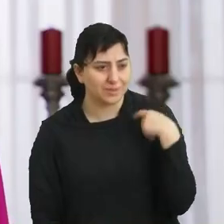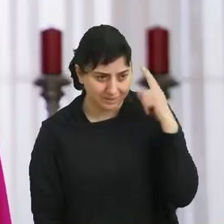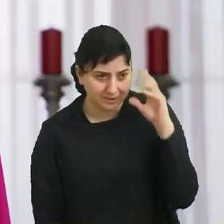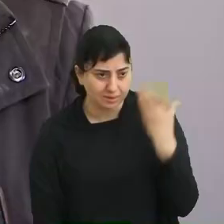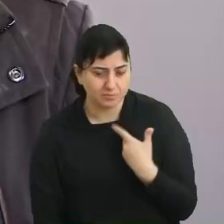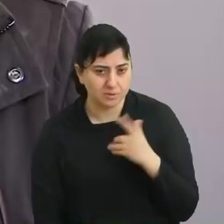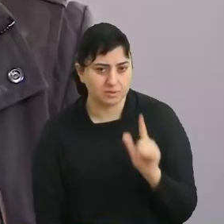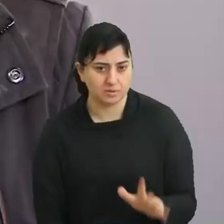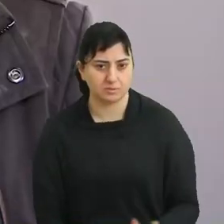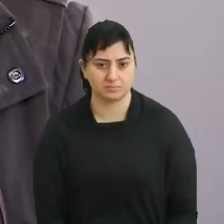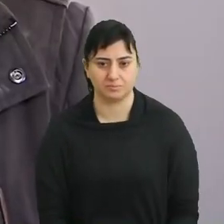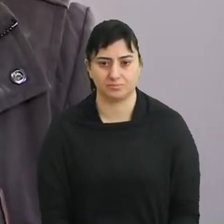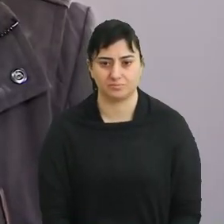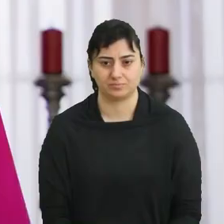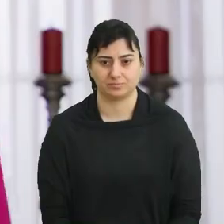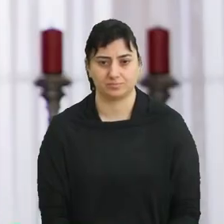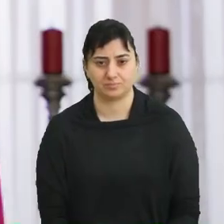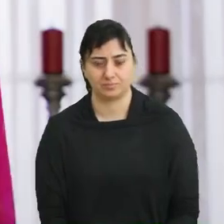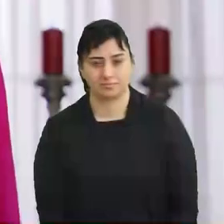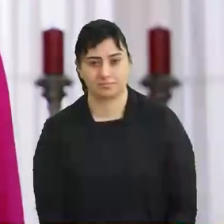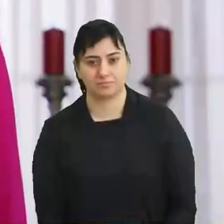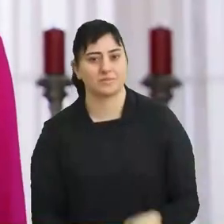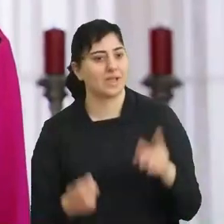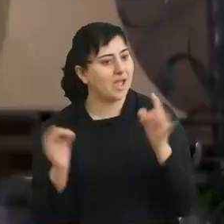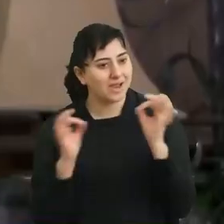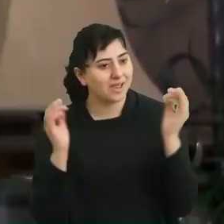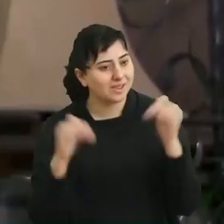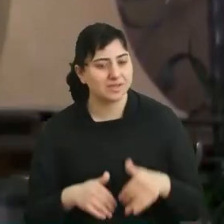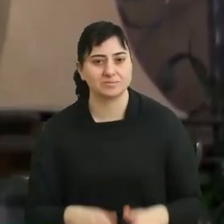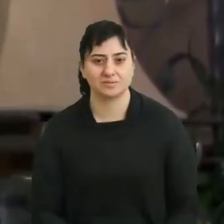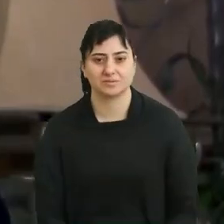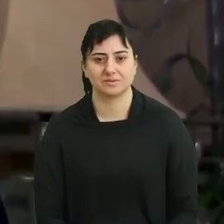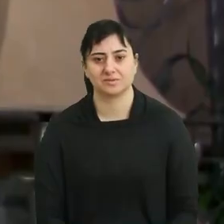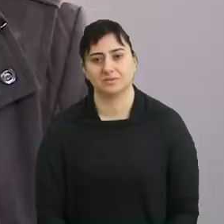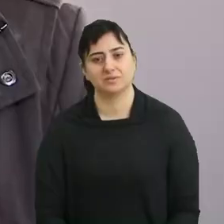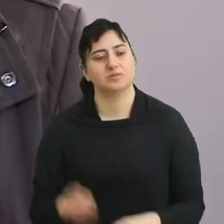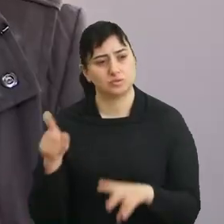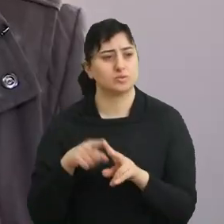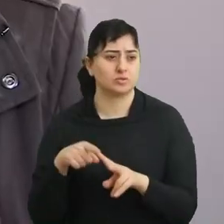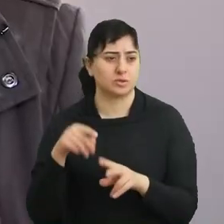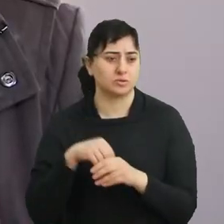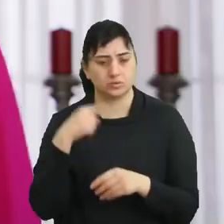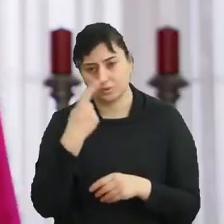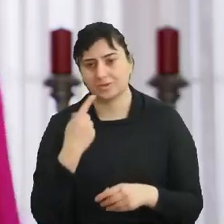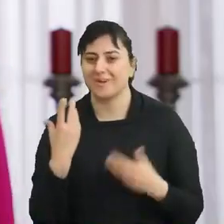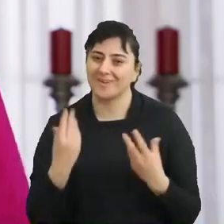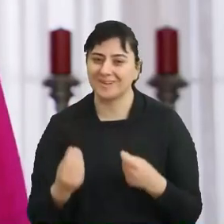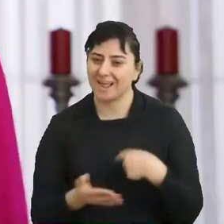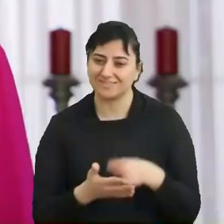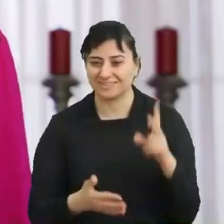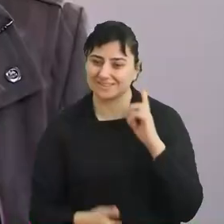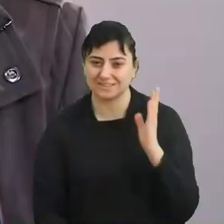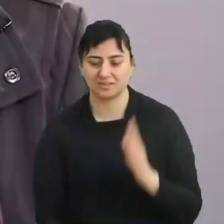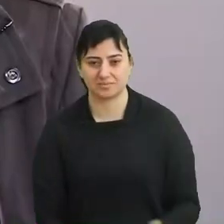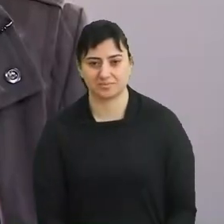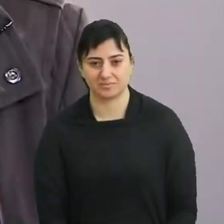miyim ben ya? Neyse, işiniz erken bitmiş. Ha, işte Nurhan sayesinde. İyi, o zaman alışverişe gideriz.